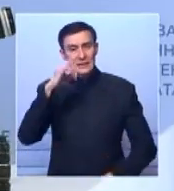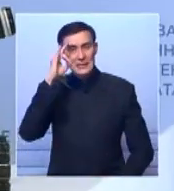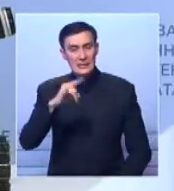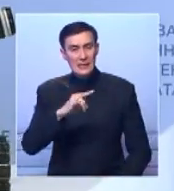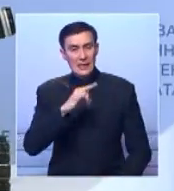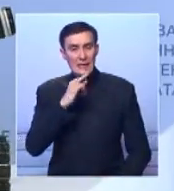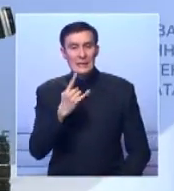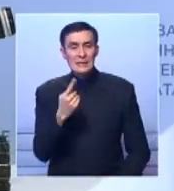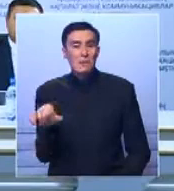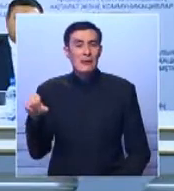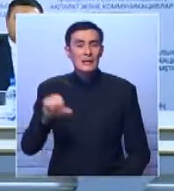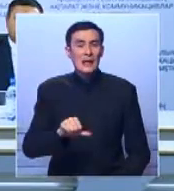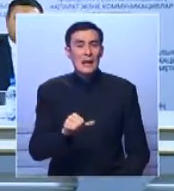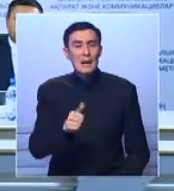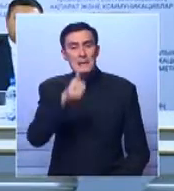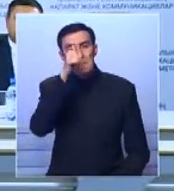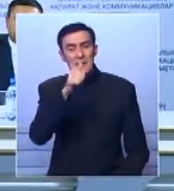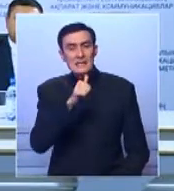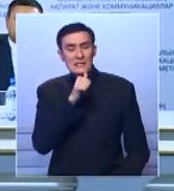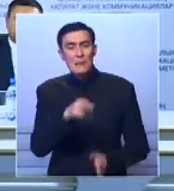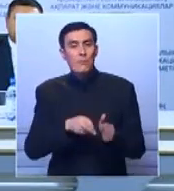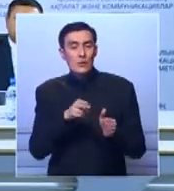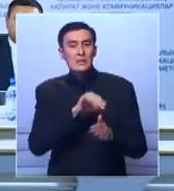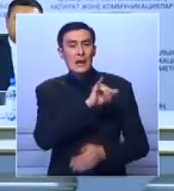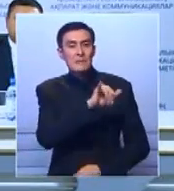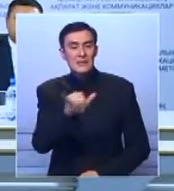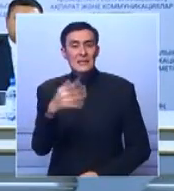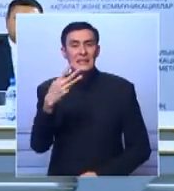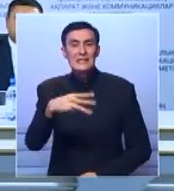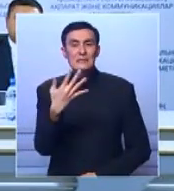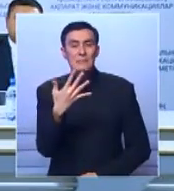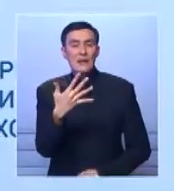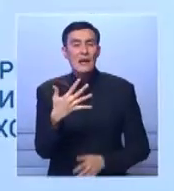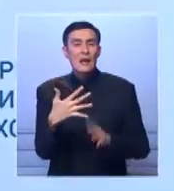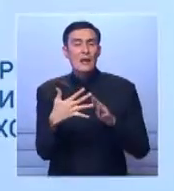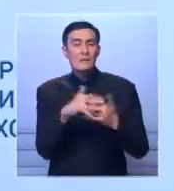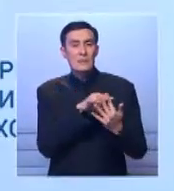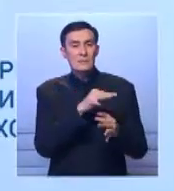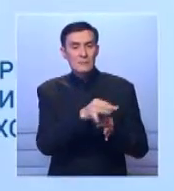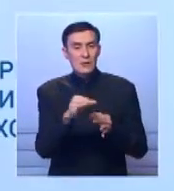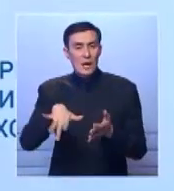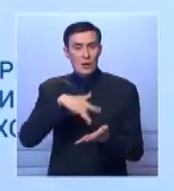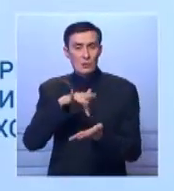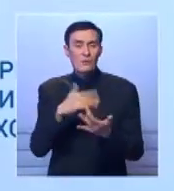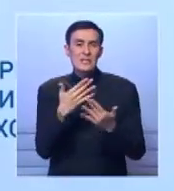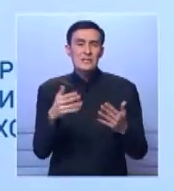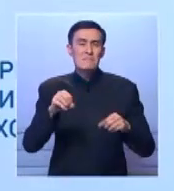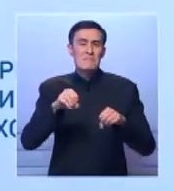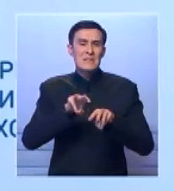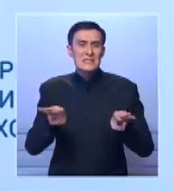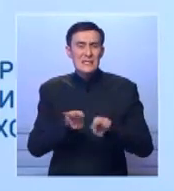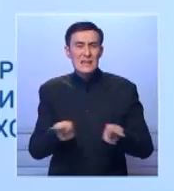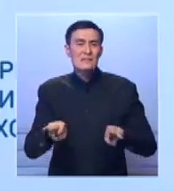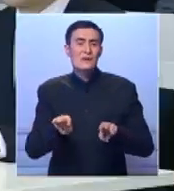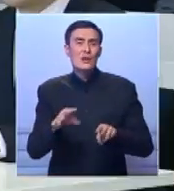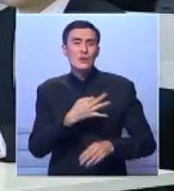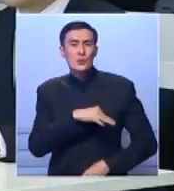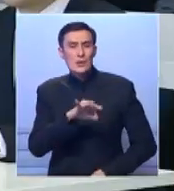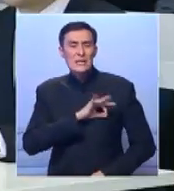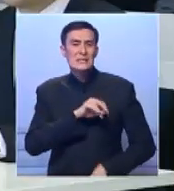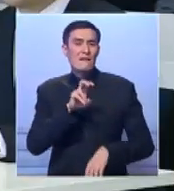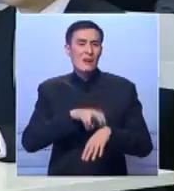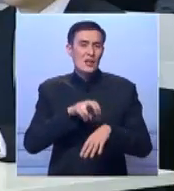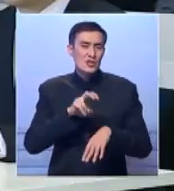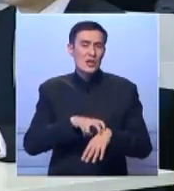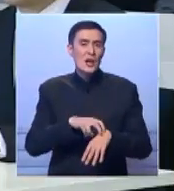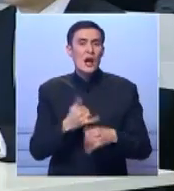страны. За полтора месяца поезд объедет 35 населенных пунктов. Специалисты различных министерств и ведомств, юристы,